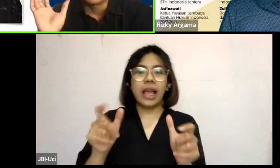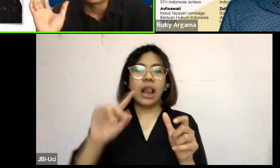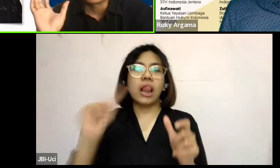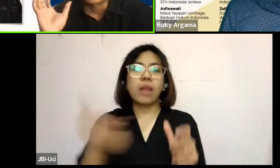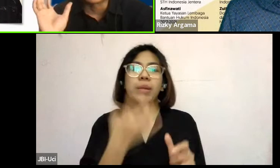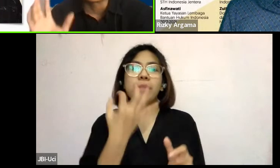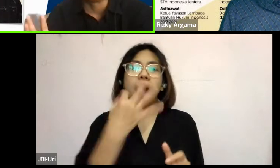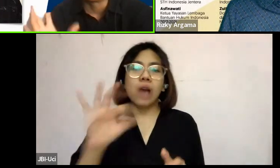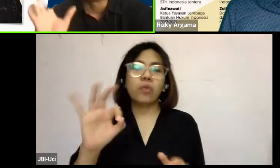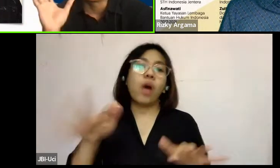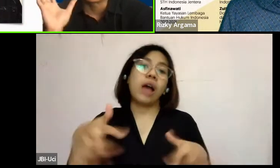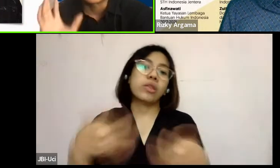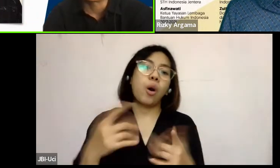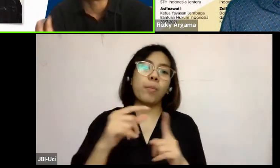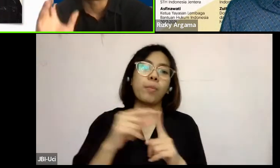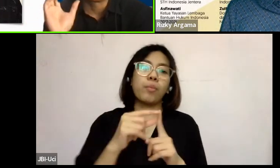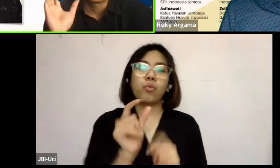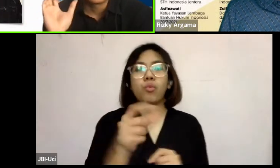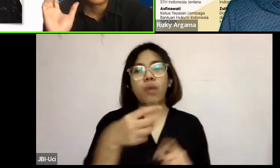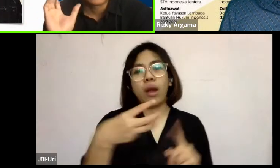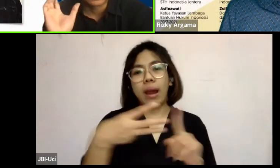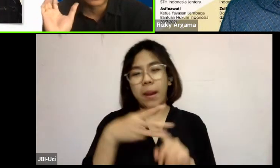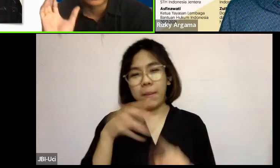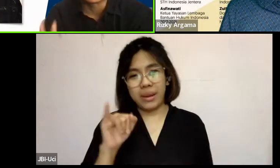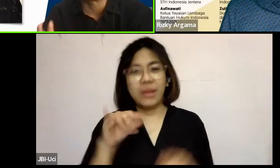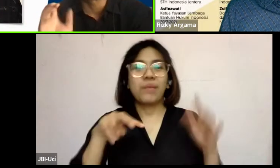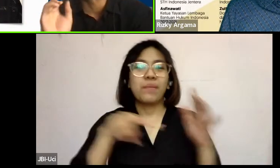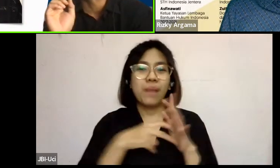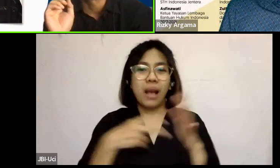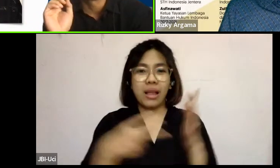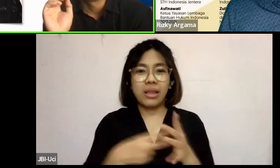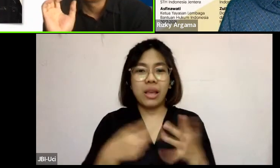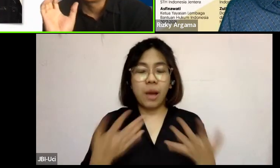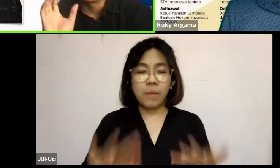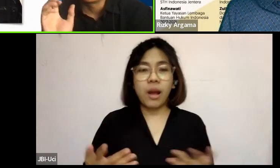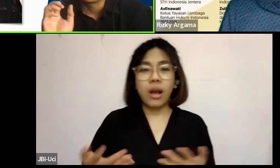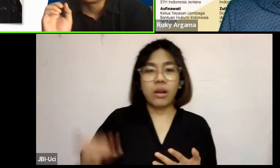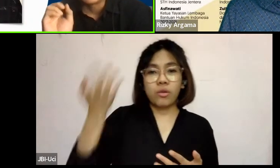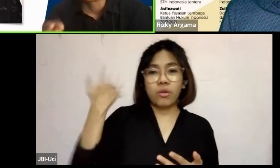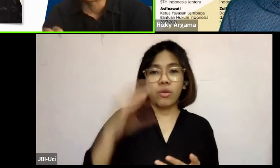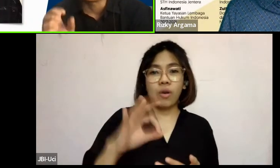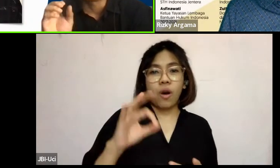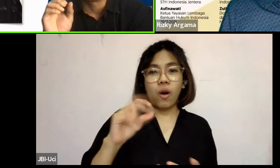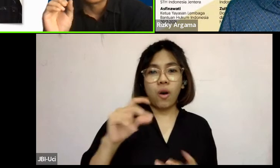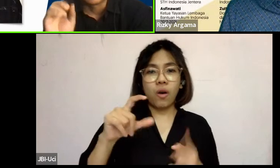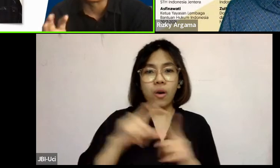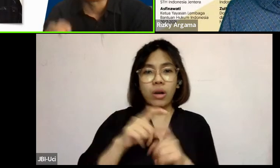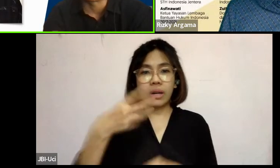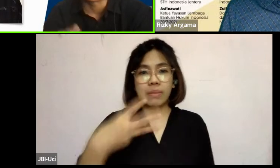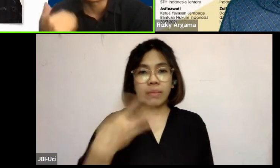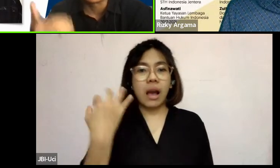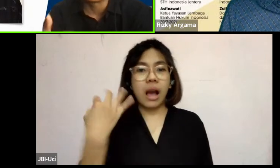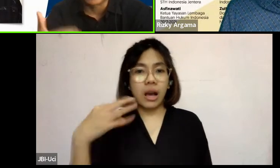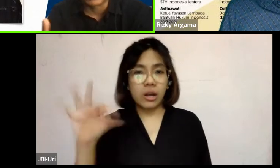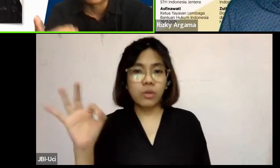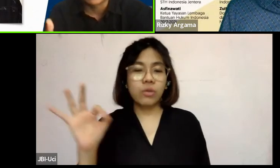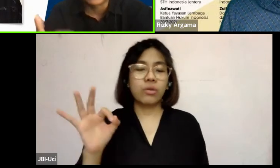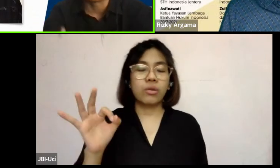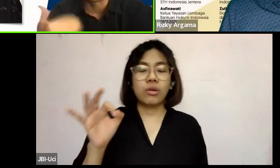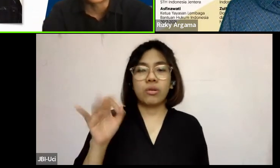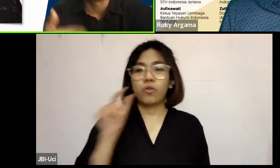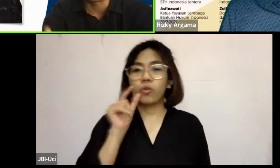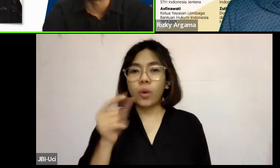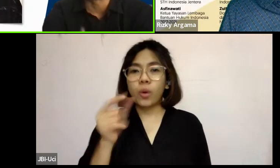apa semasa orde baru secara skematis bahasa dalam perundang-undangan di